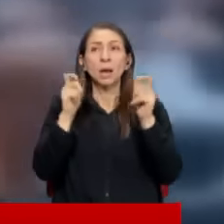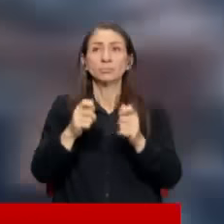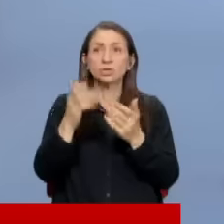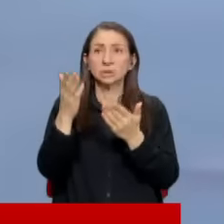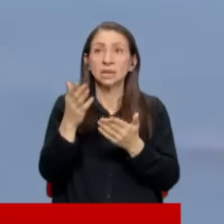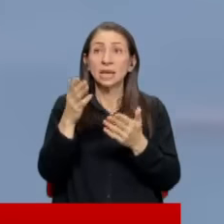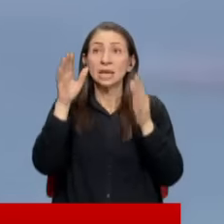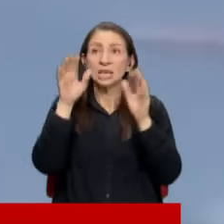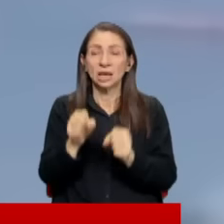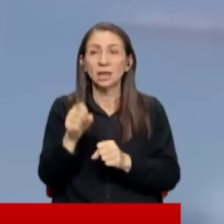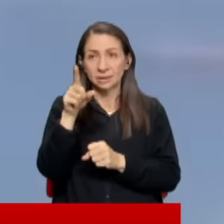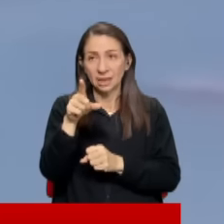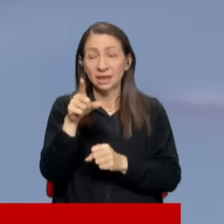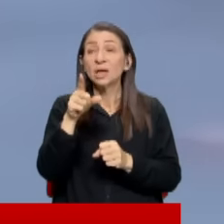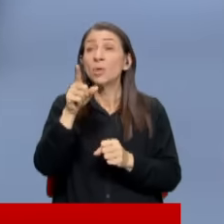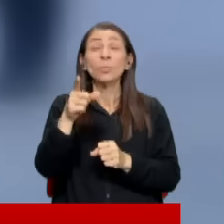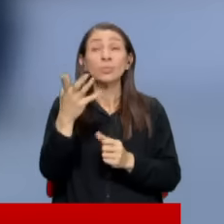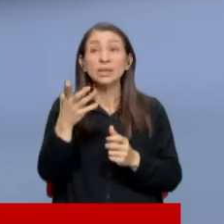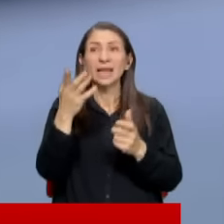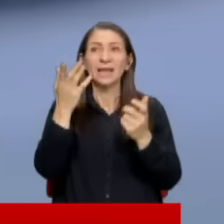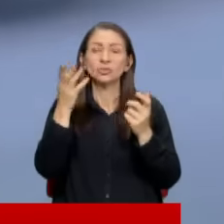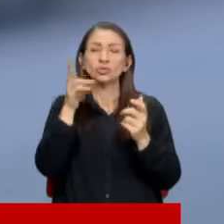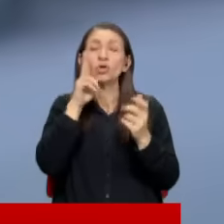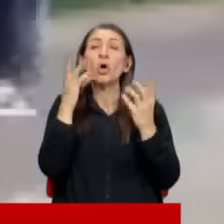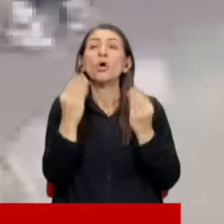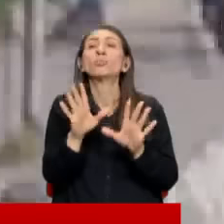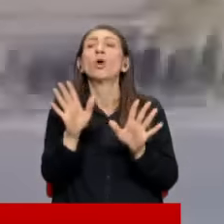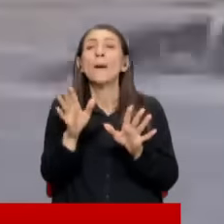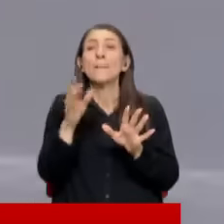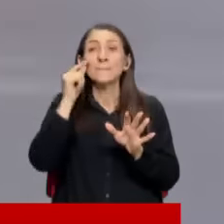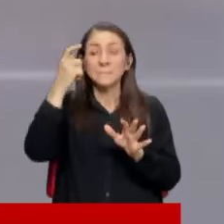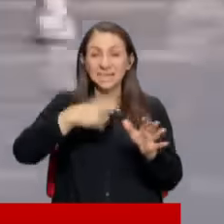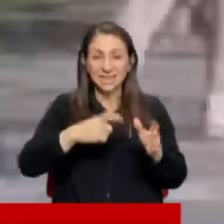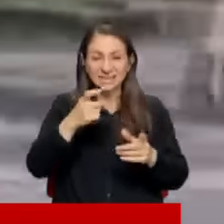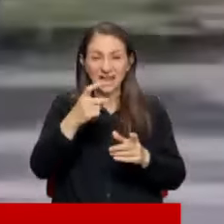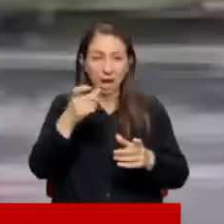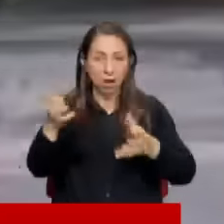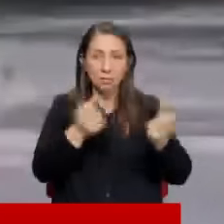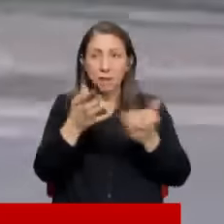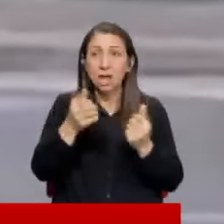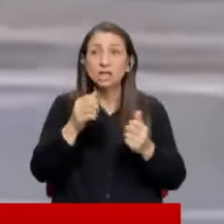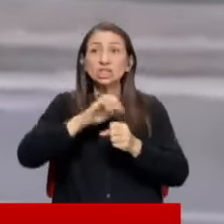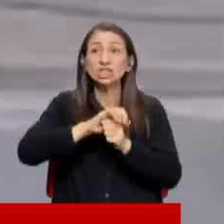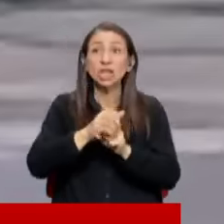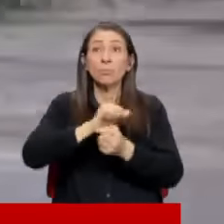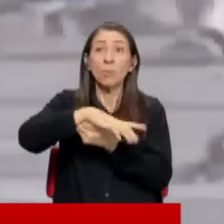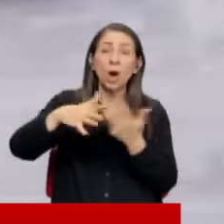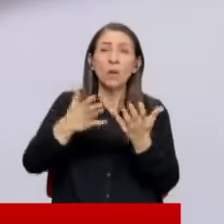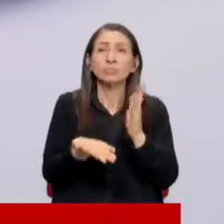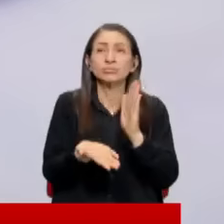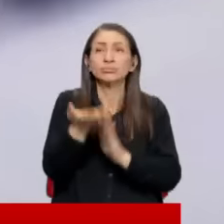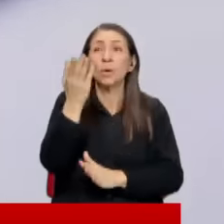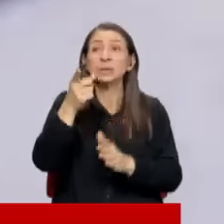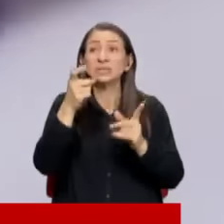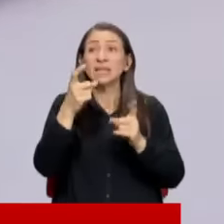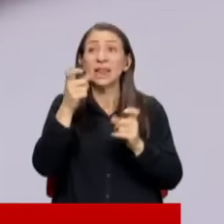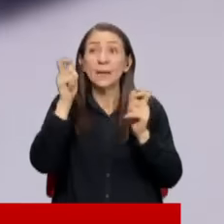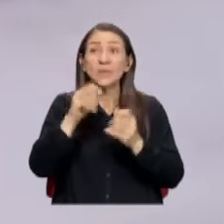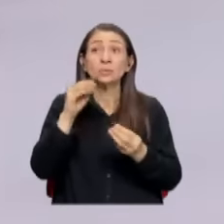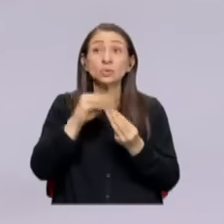açmıştı. Yakalandılar. Şiddet ve magandalık son bulmuyor. Bireysel silahlanmada şiddet de artıyor aksine. O silahlarla